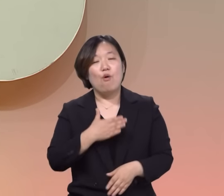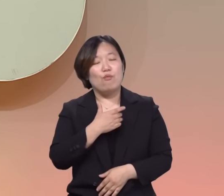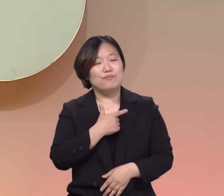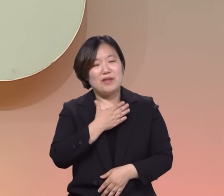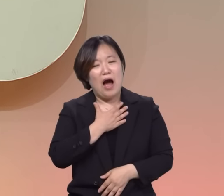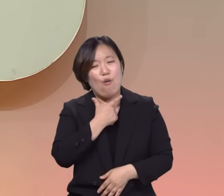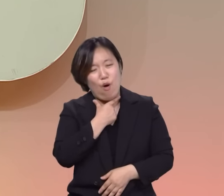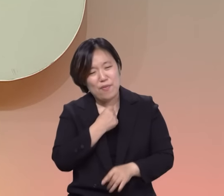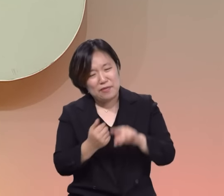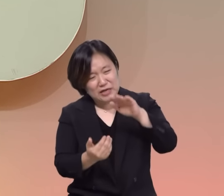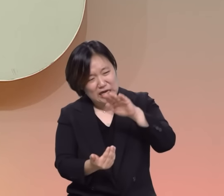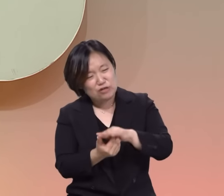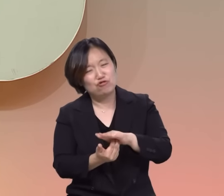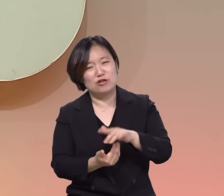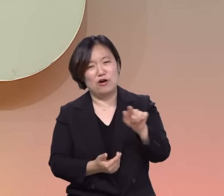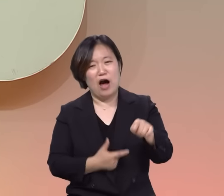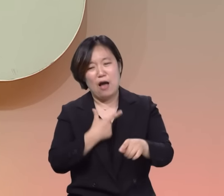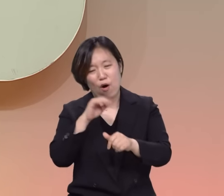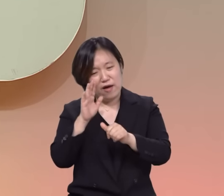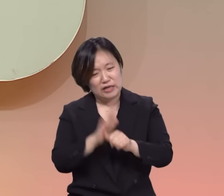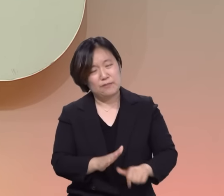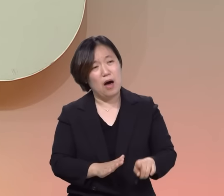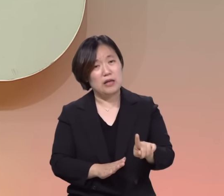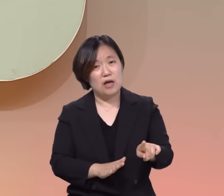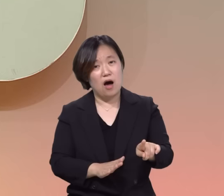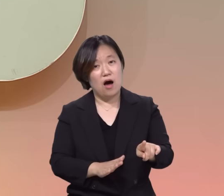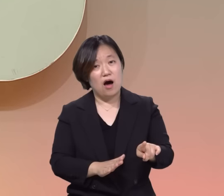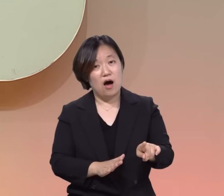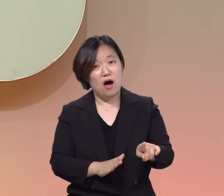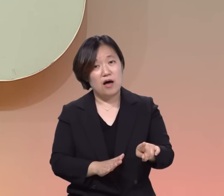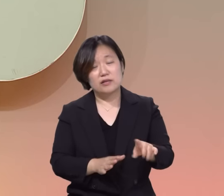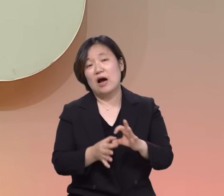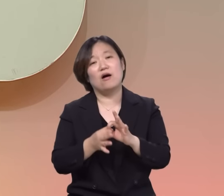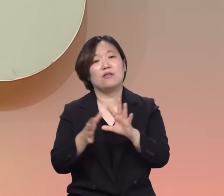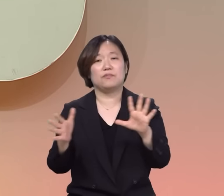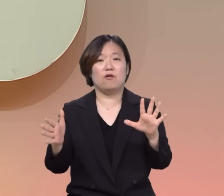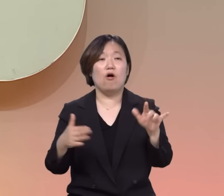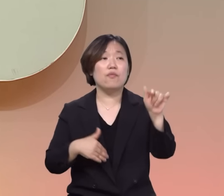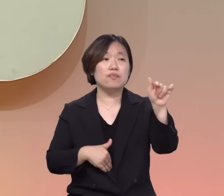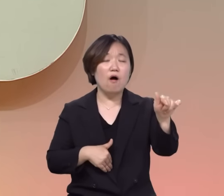이루어졌 소원이 이루어지지 않았건 반드시 수행하고